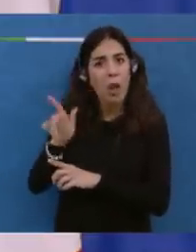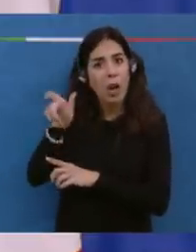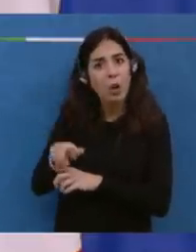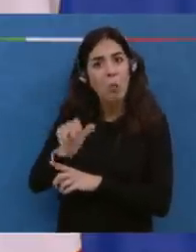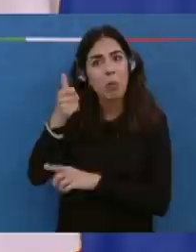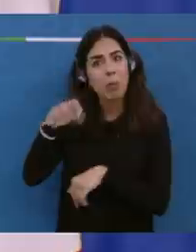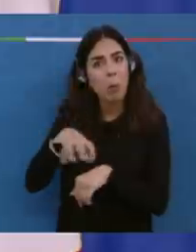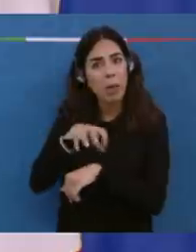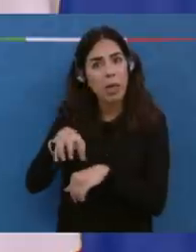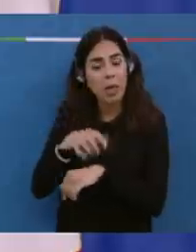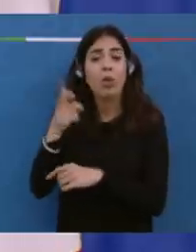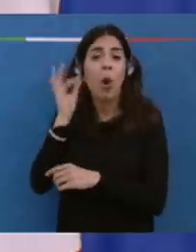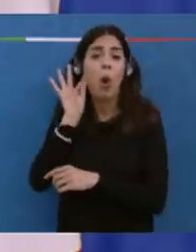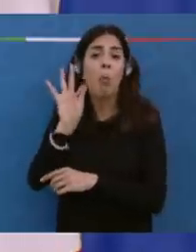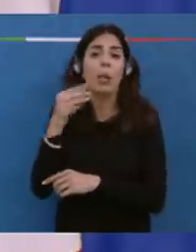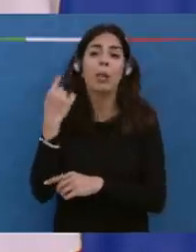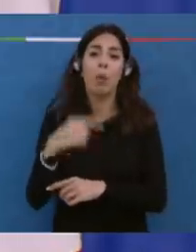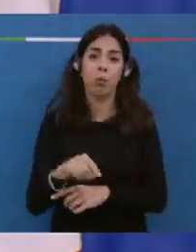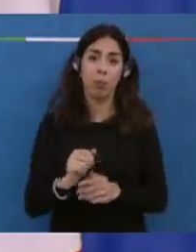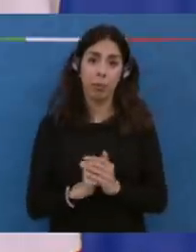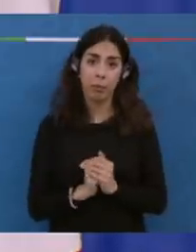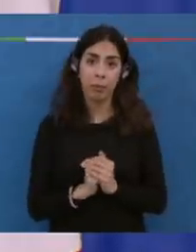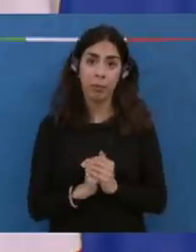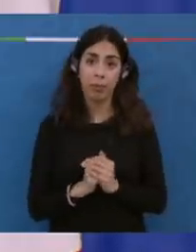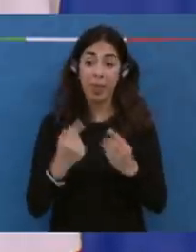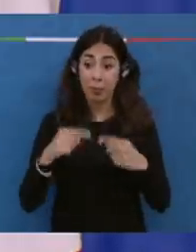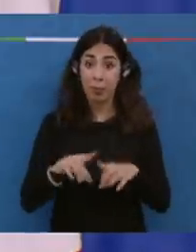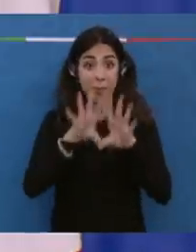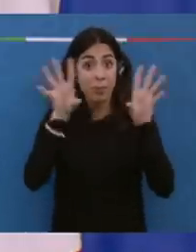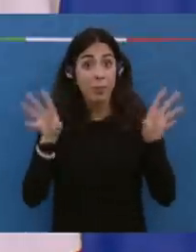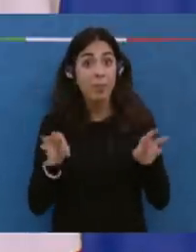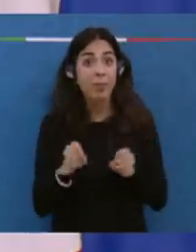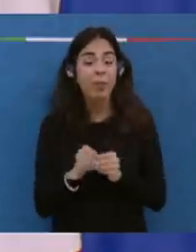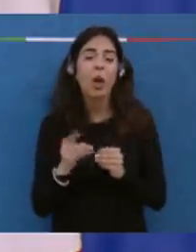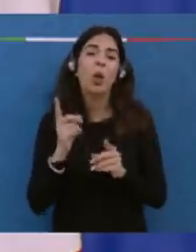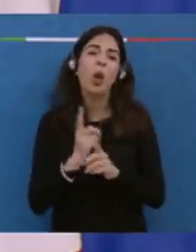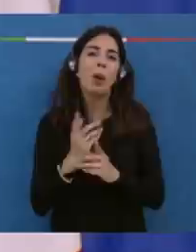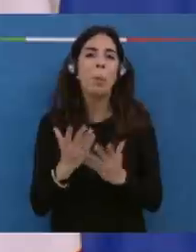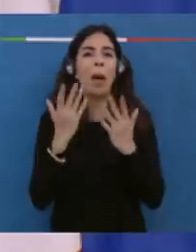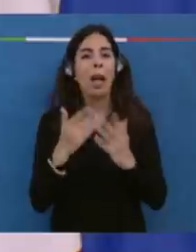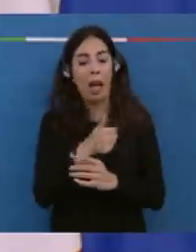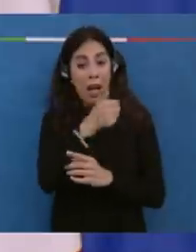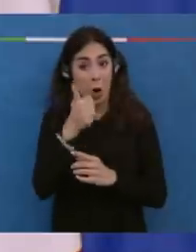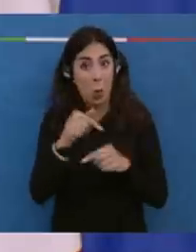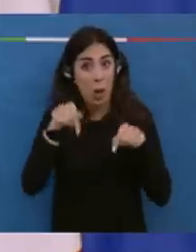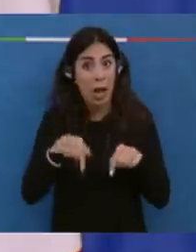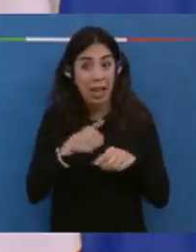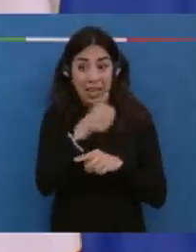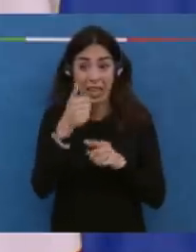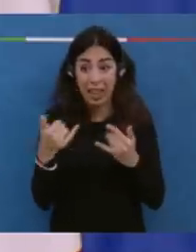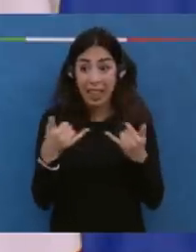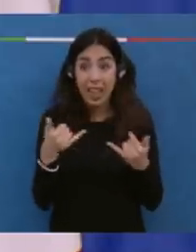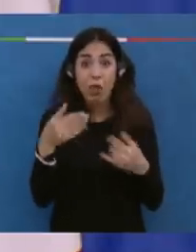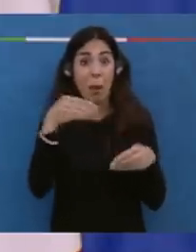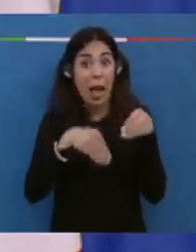questo se tutto va bene dovrebbe poi finire nelle elezioni di fine anno e iniziare o